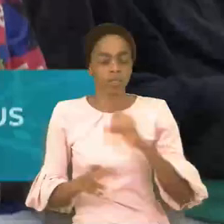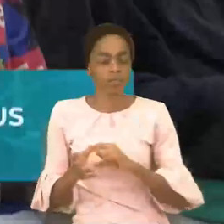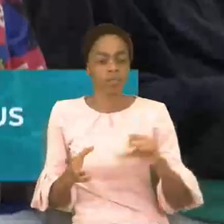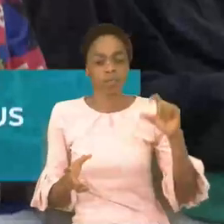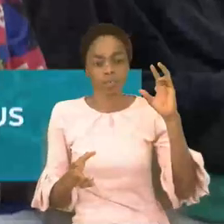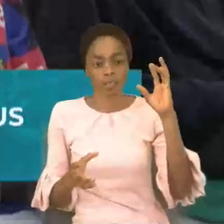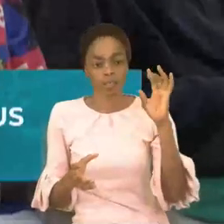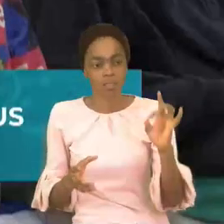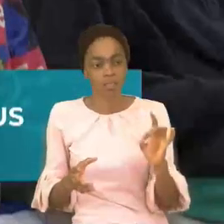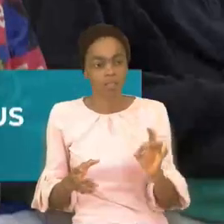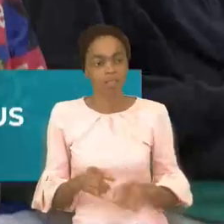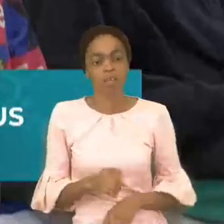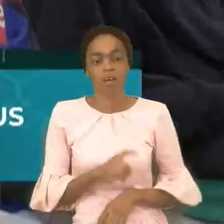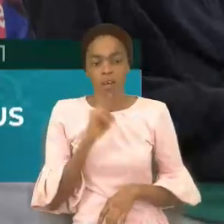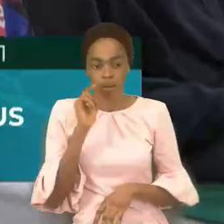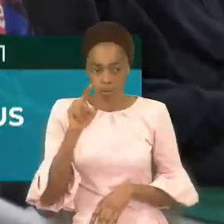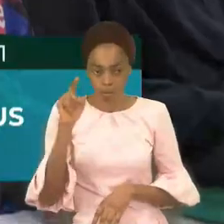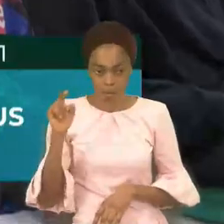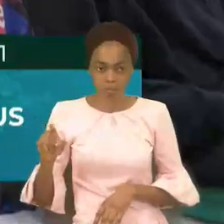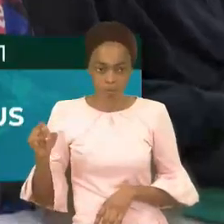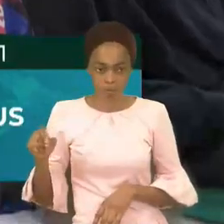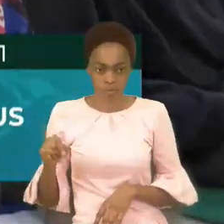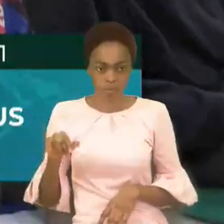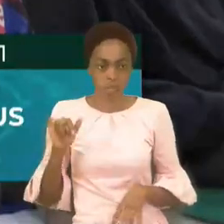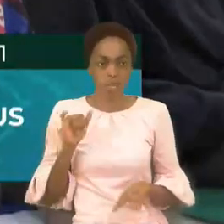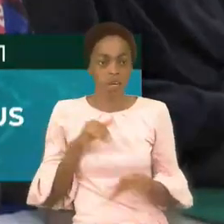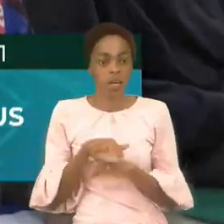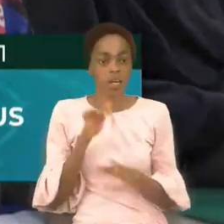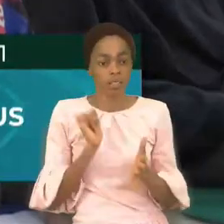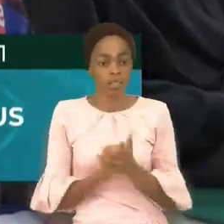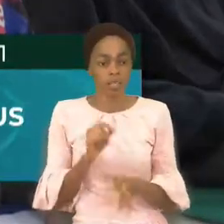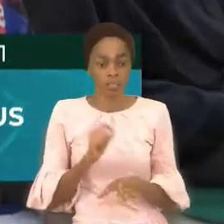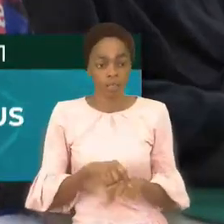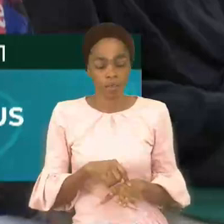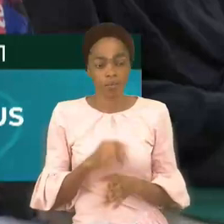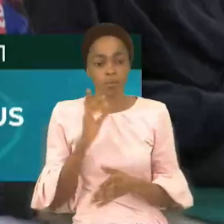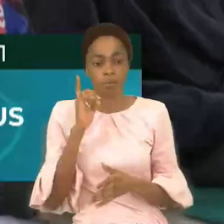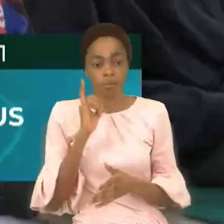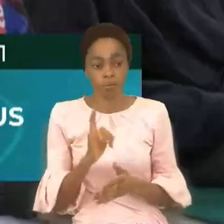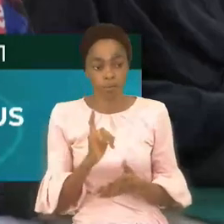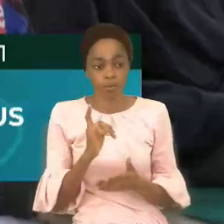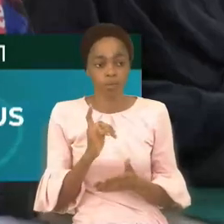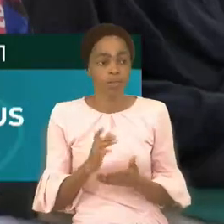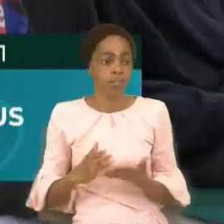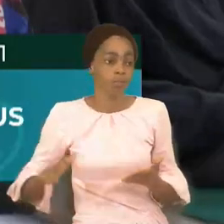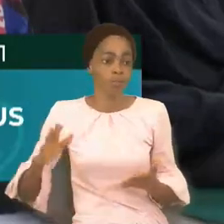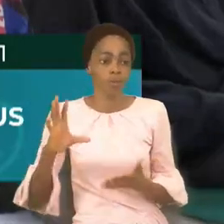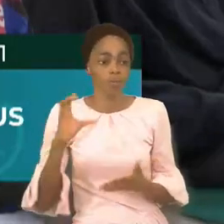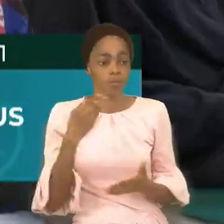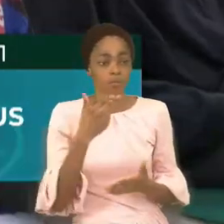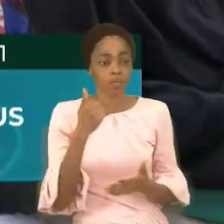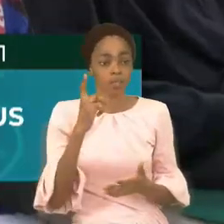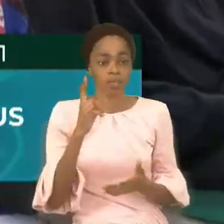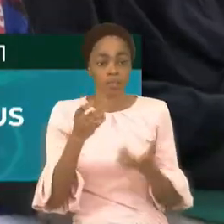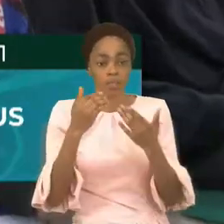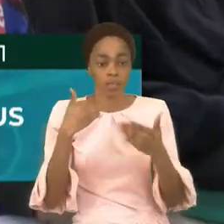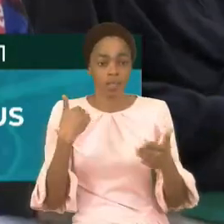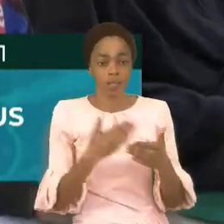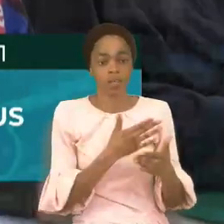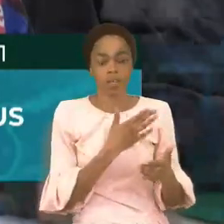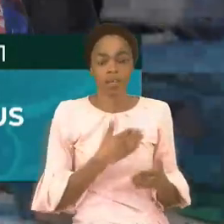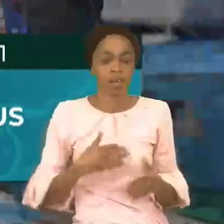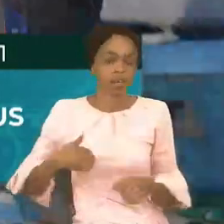8. À cette occasion, et dans le même temps, quelques Sadéens s'approchèrent et accusèrent